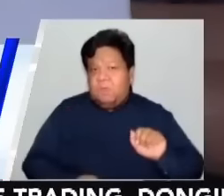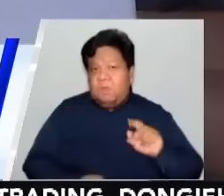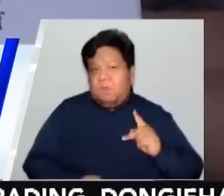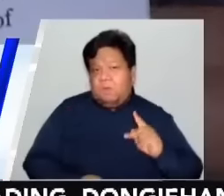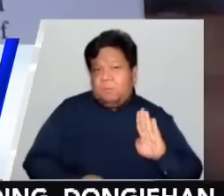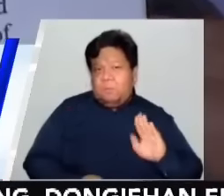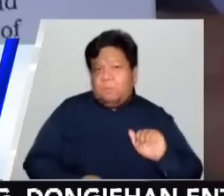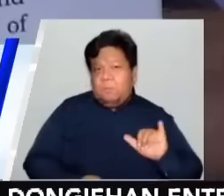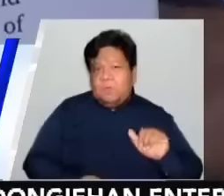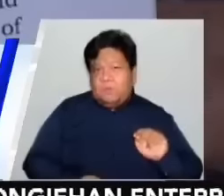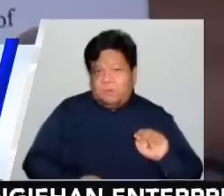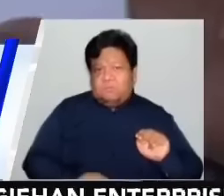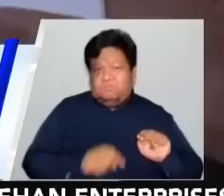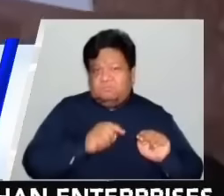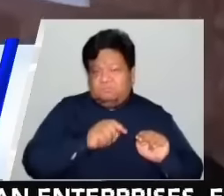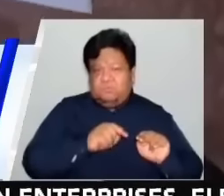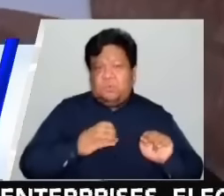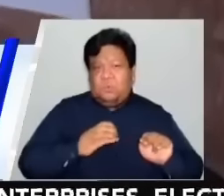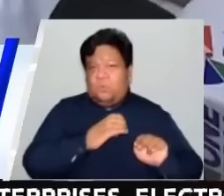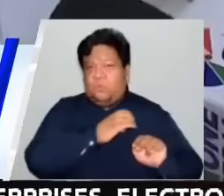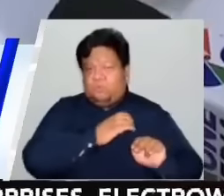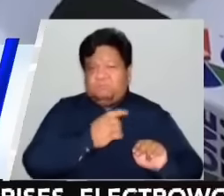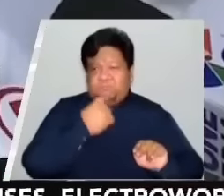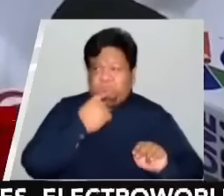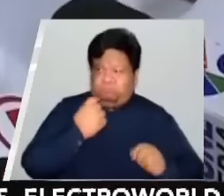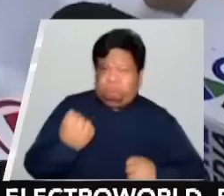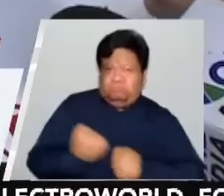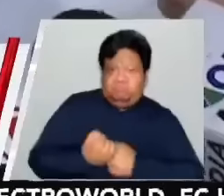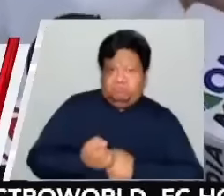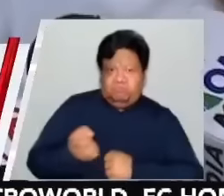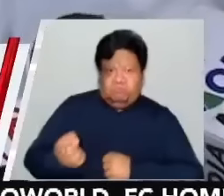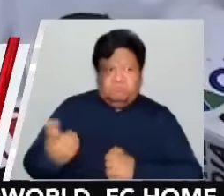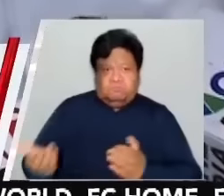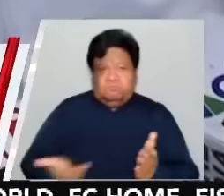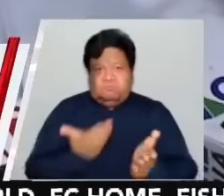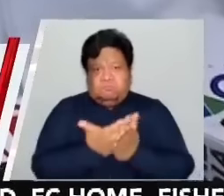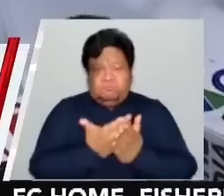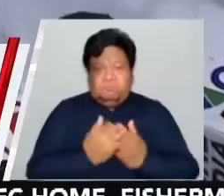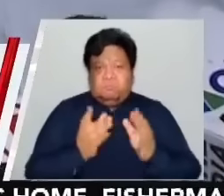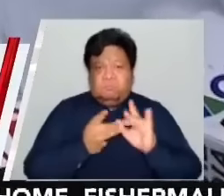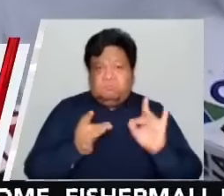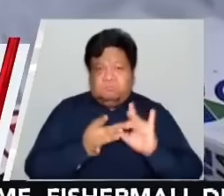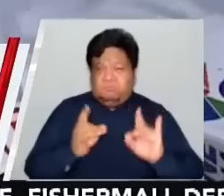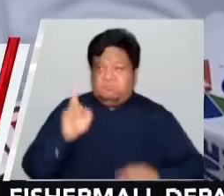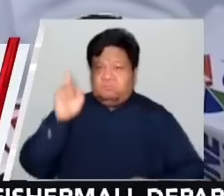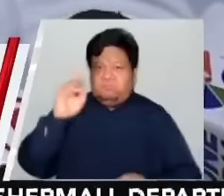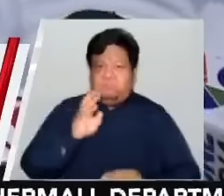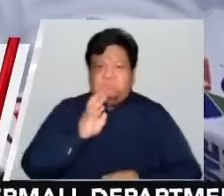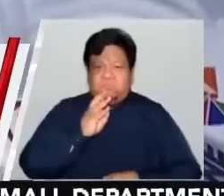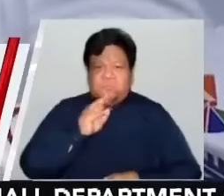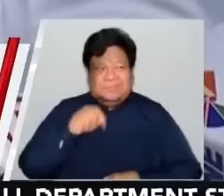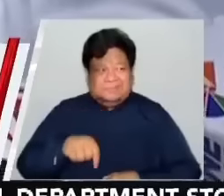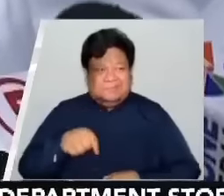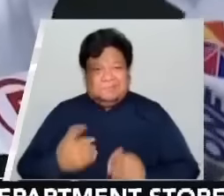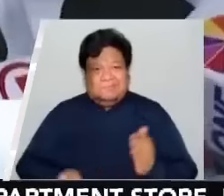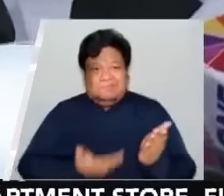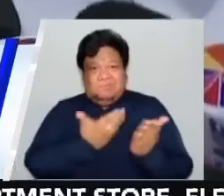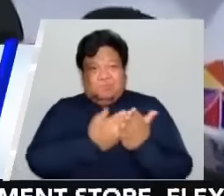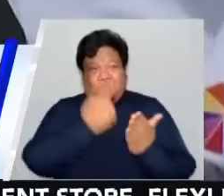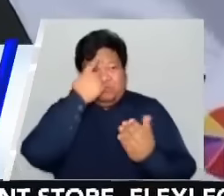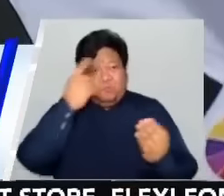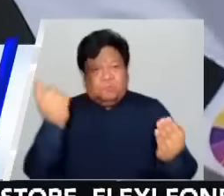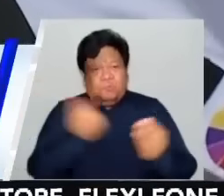Sendanya na nag-endorso ng impeachment complaint. Mahalaga po itong impeachment complaint na ito para simulan na yung